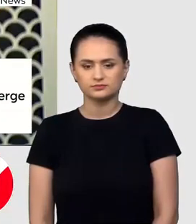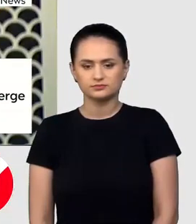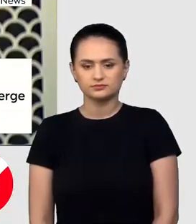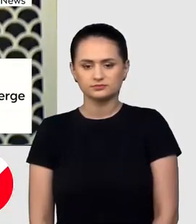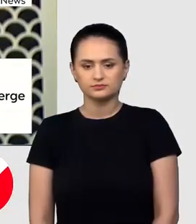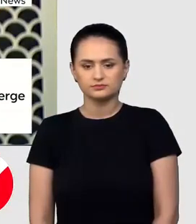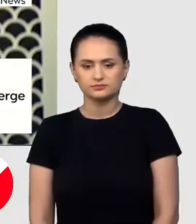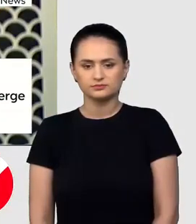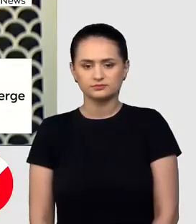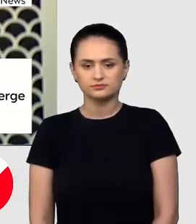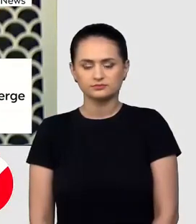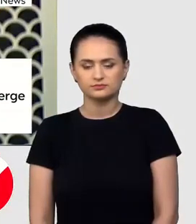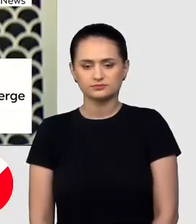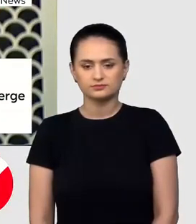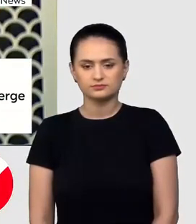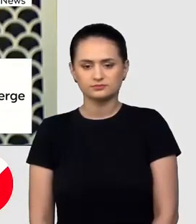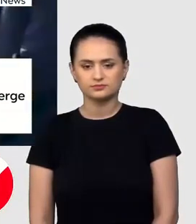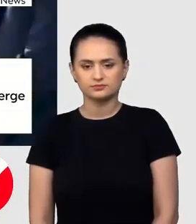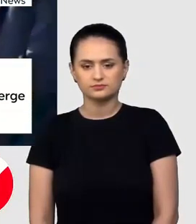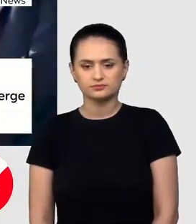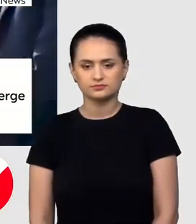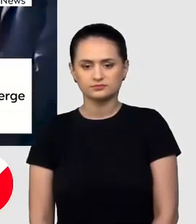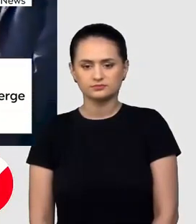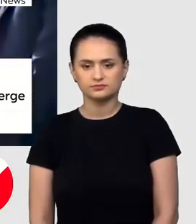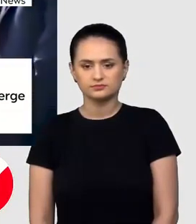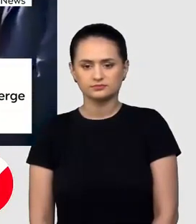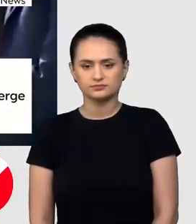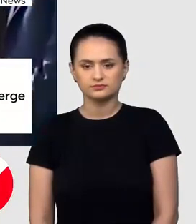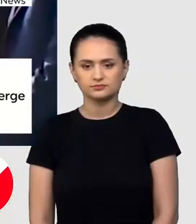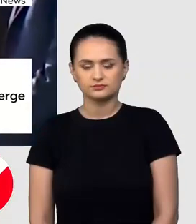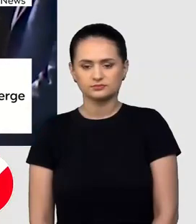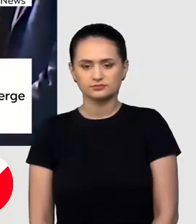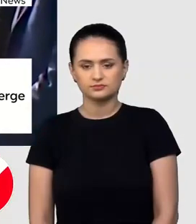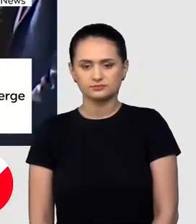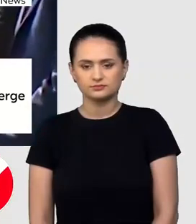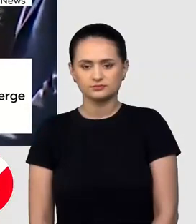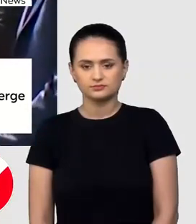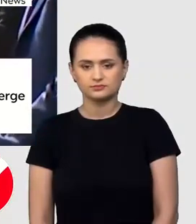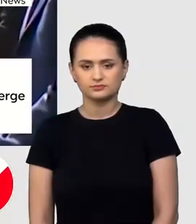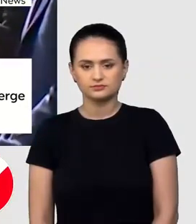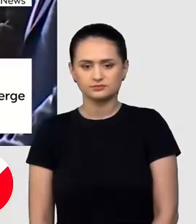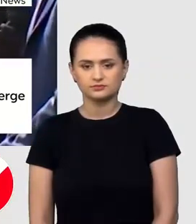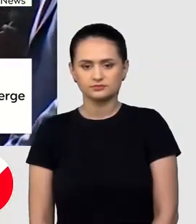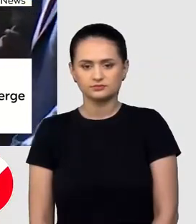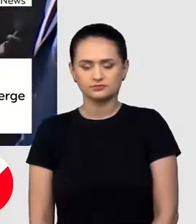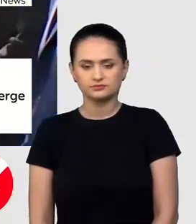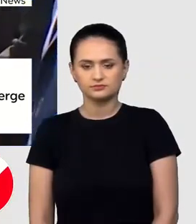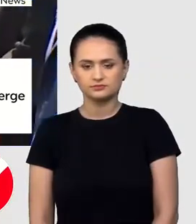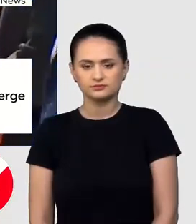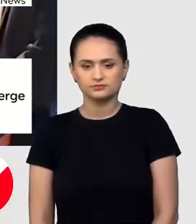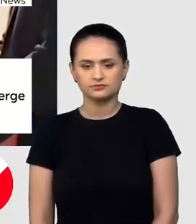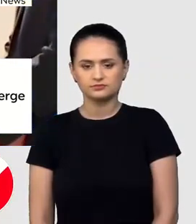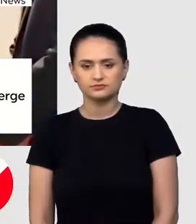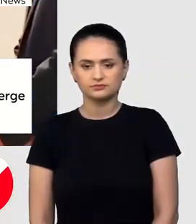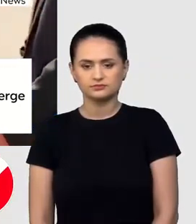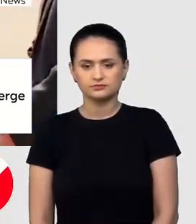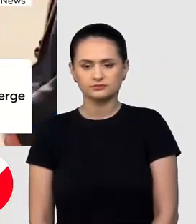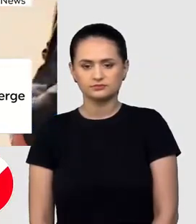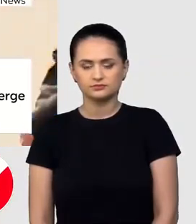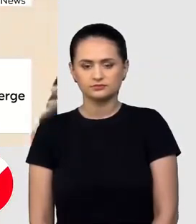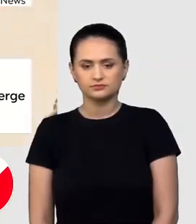că cele două state au reușit să ajungă la niște puncte comune și să aibă o discuție